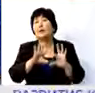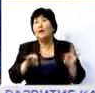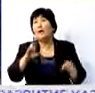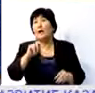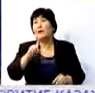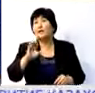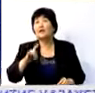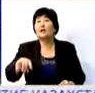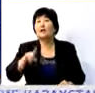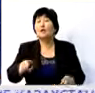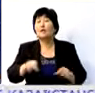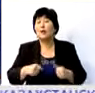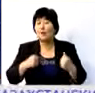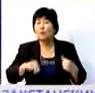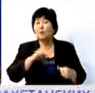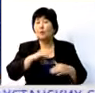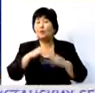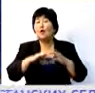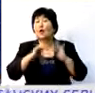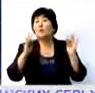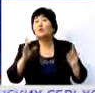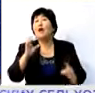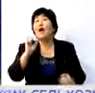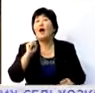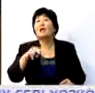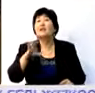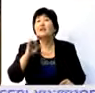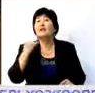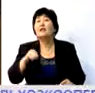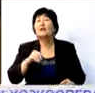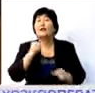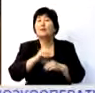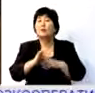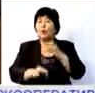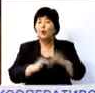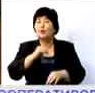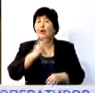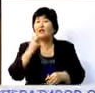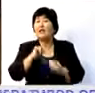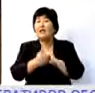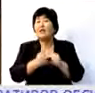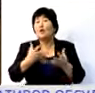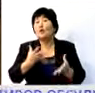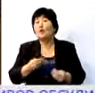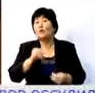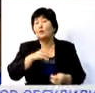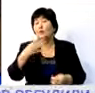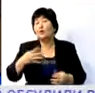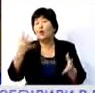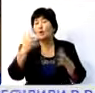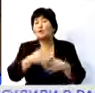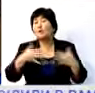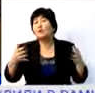В Казалинском районе ударными темпами строится мост Аль-Сеид. Работы ведутся круглосуточно, в две смены. Днем работают 40 человек, ночью